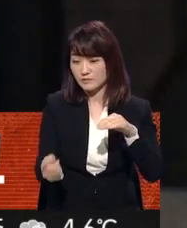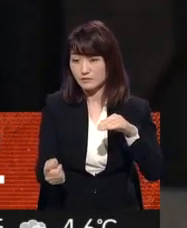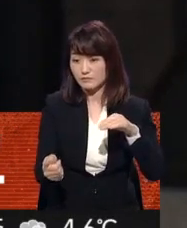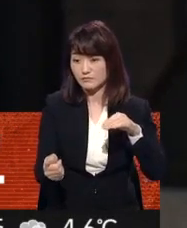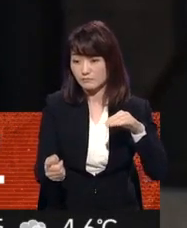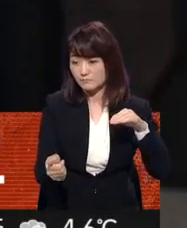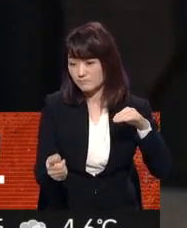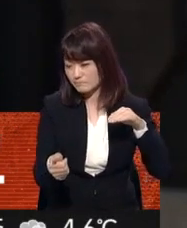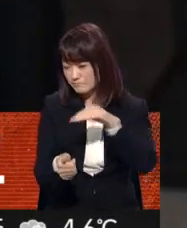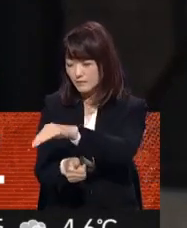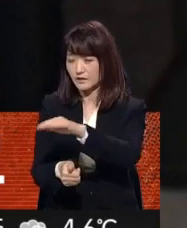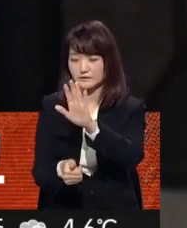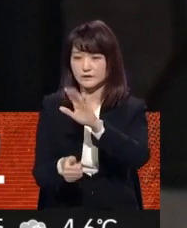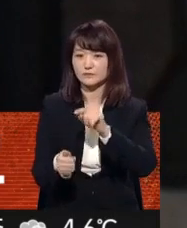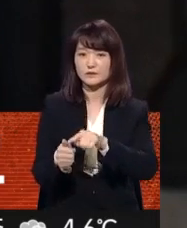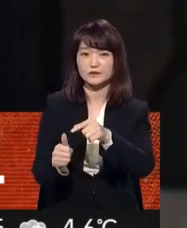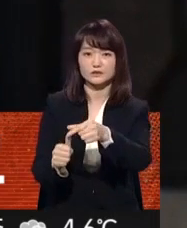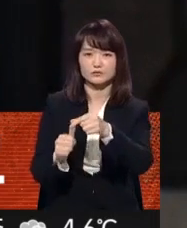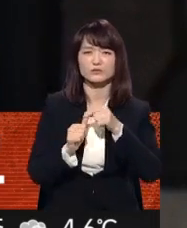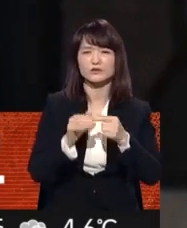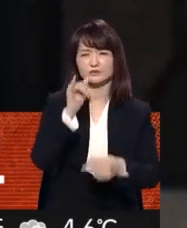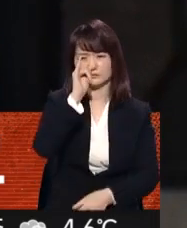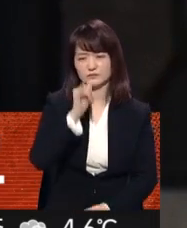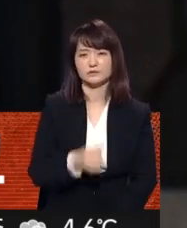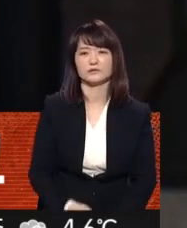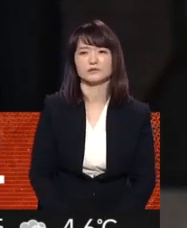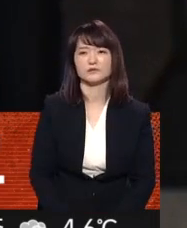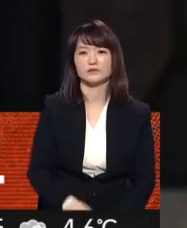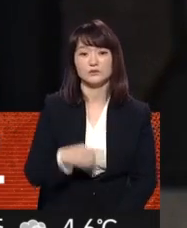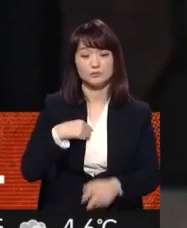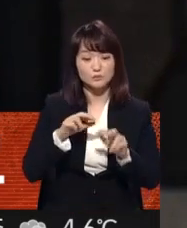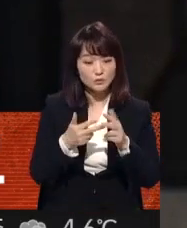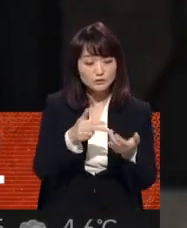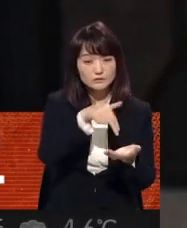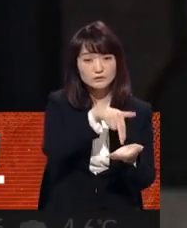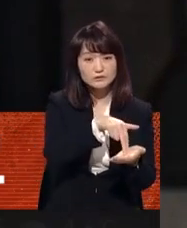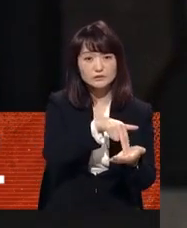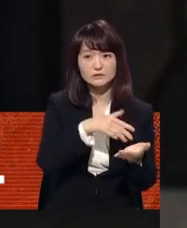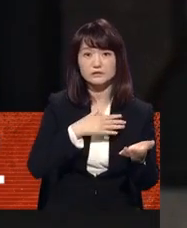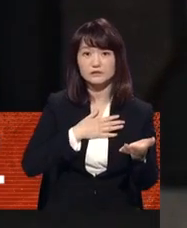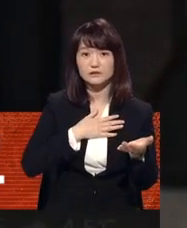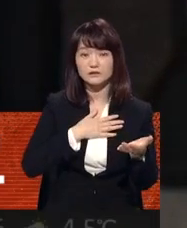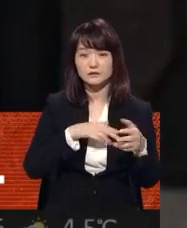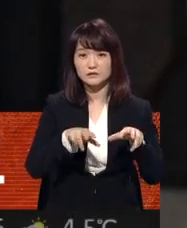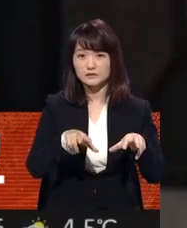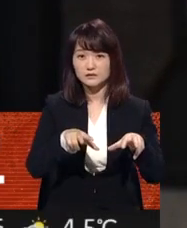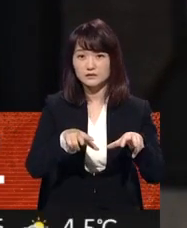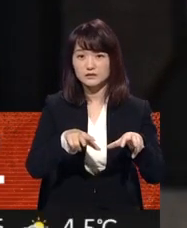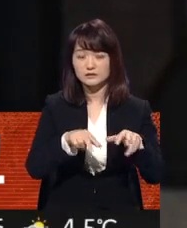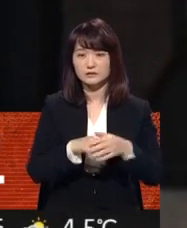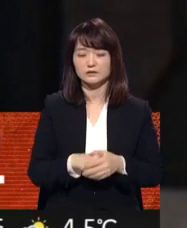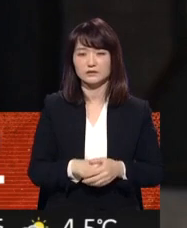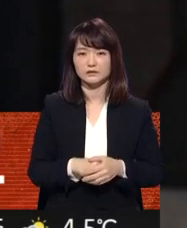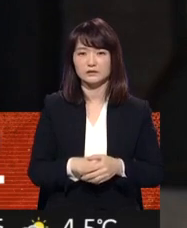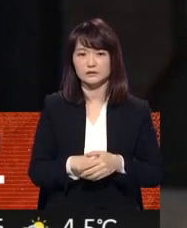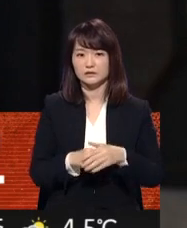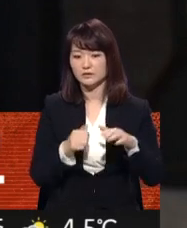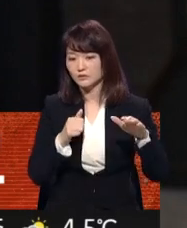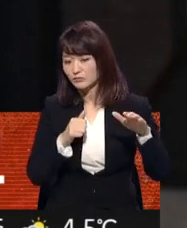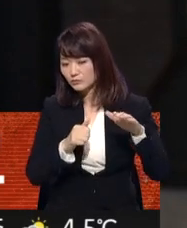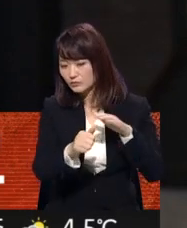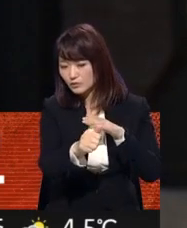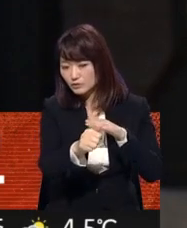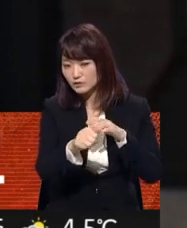하지 않았더라면 그 아이를 살릴 수가 있었을 텐데 본인의 입장에서는 내가 지금 현재 불법적으로 바깥에 나왔는데